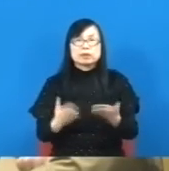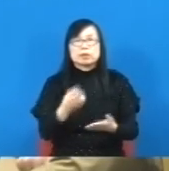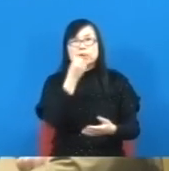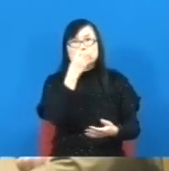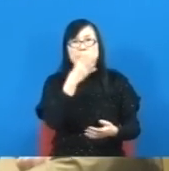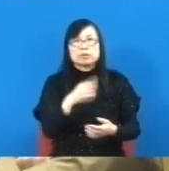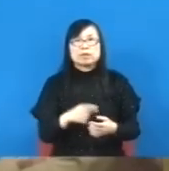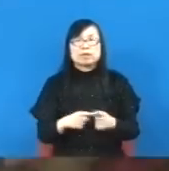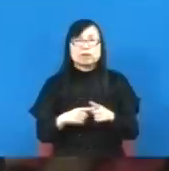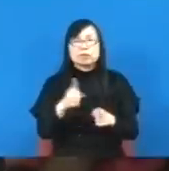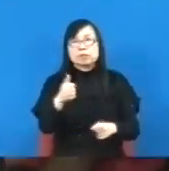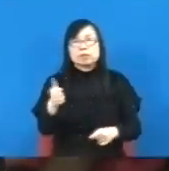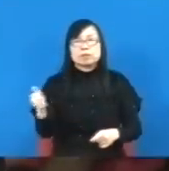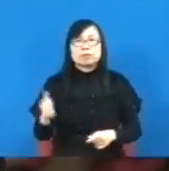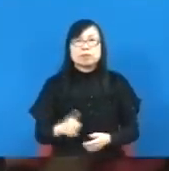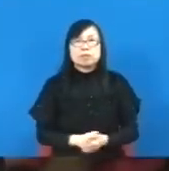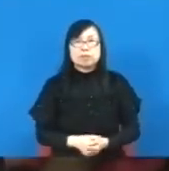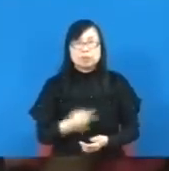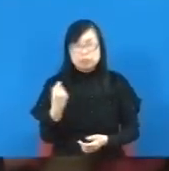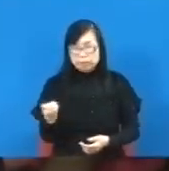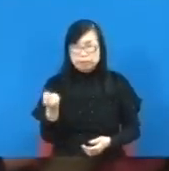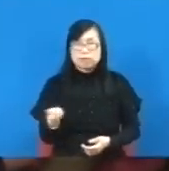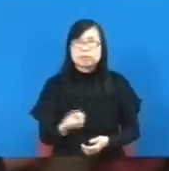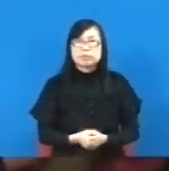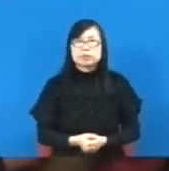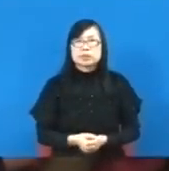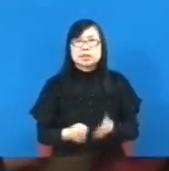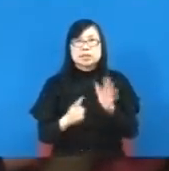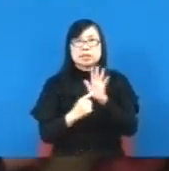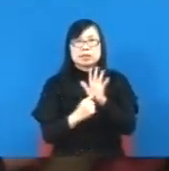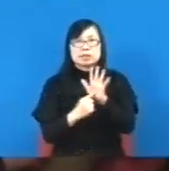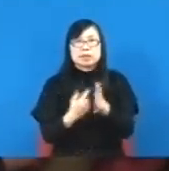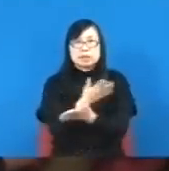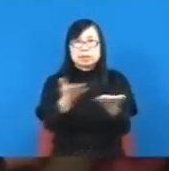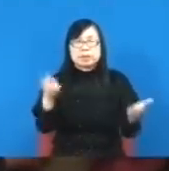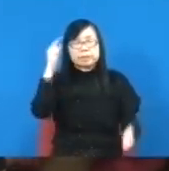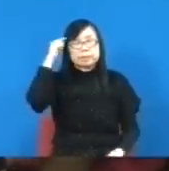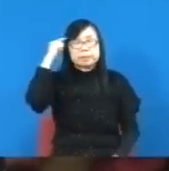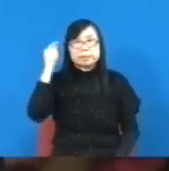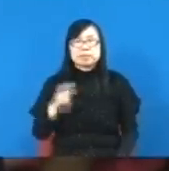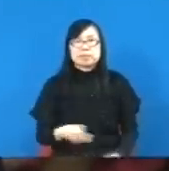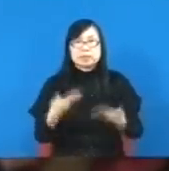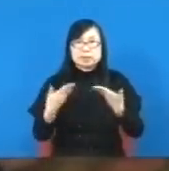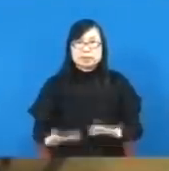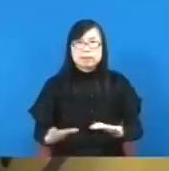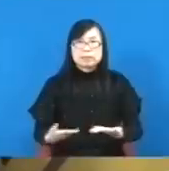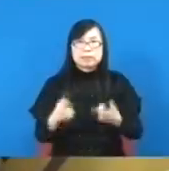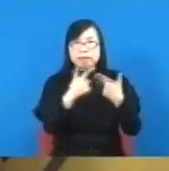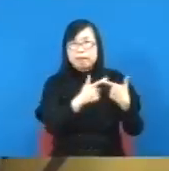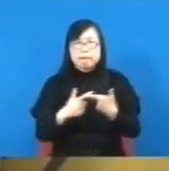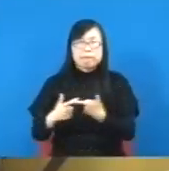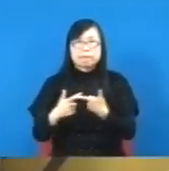係多謝佢啦。即係好簡單啫嘛。我舉個例，大家都明㗎啦。 嗯， 你今日已經打緊。